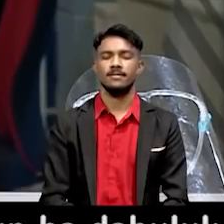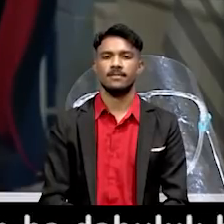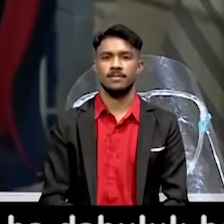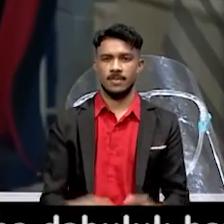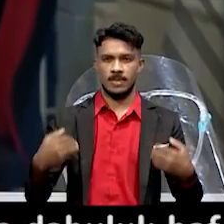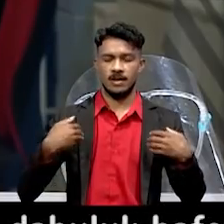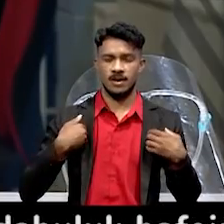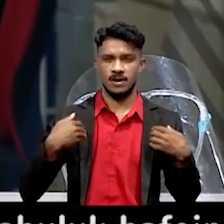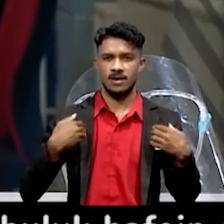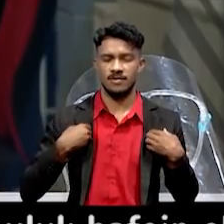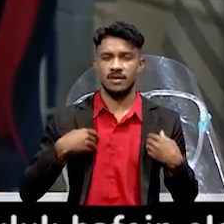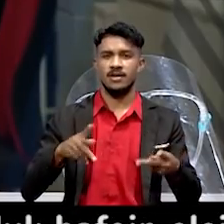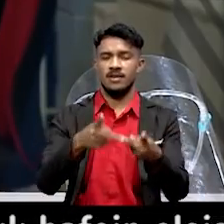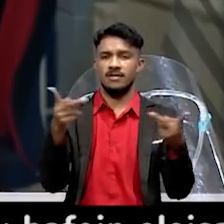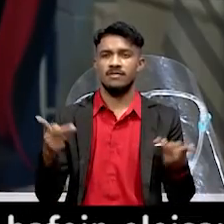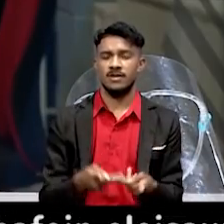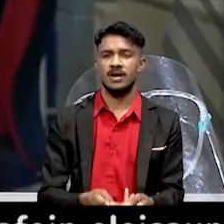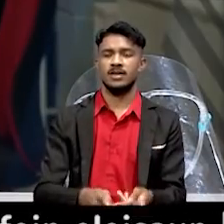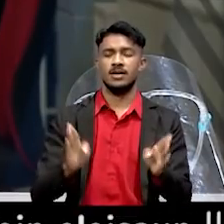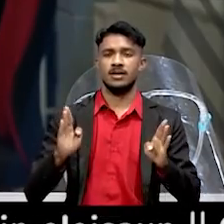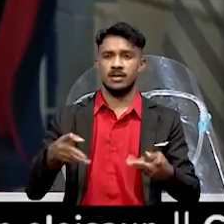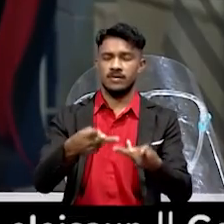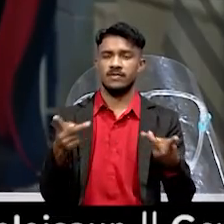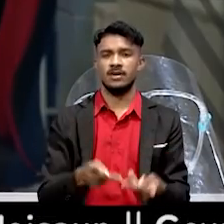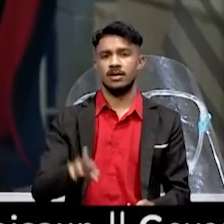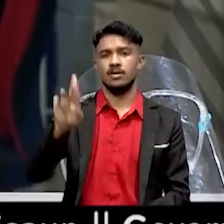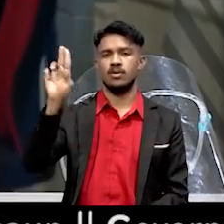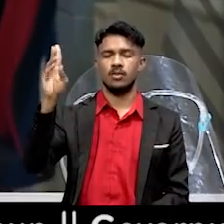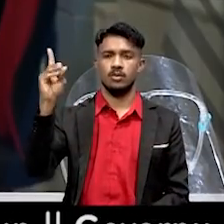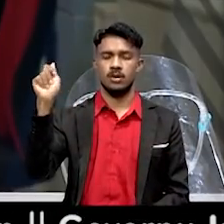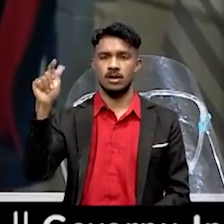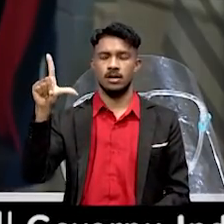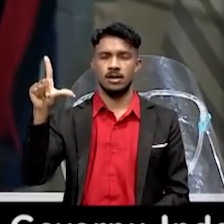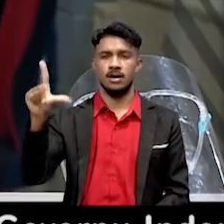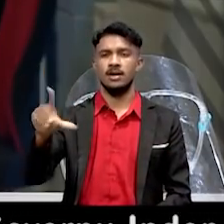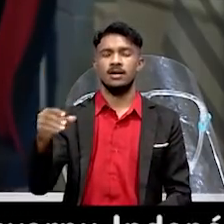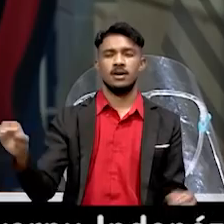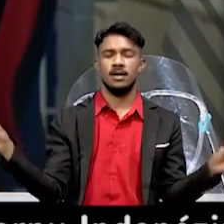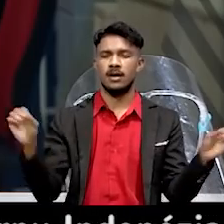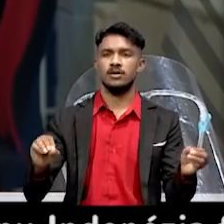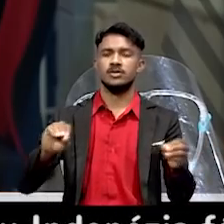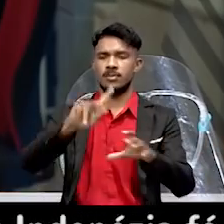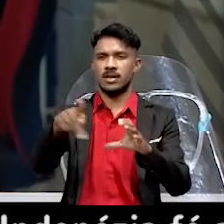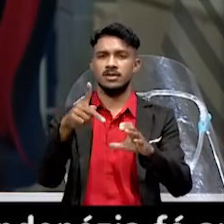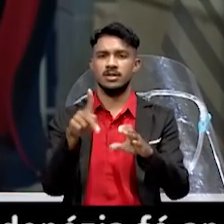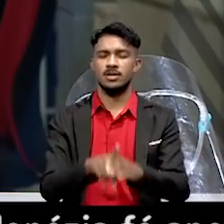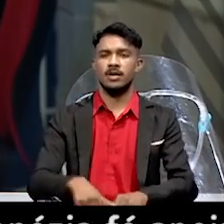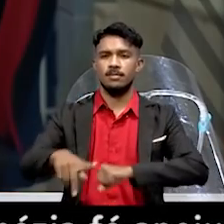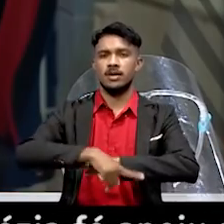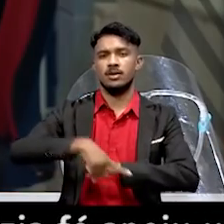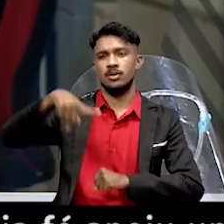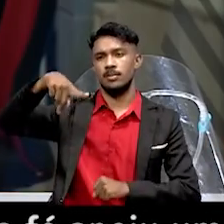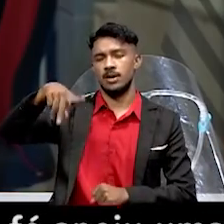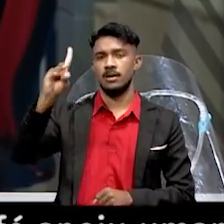acontecimento ia salão rural 7984, ia hudilarang Laos envolve militante Partido Democrático.